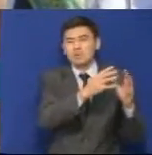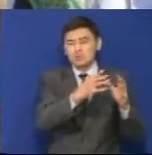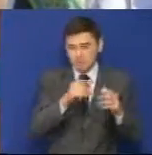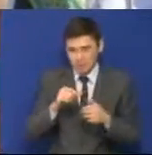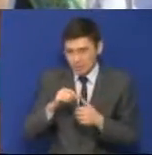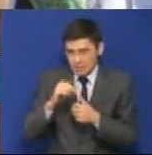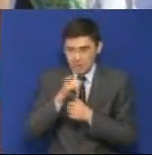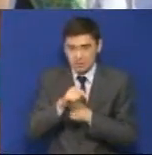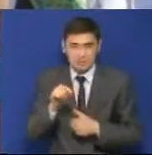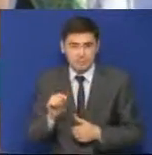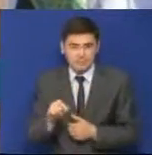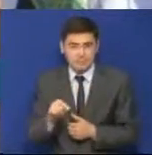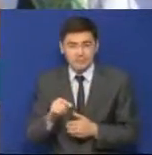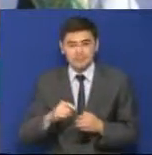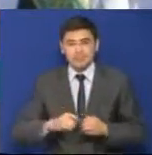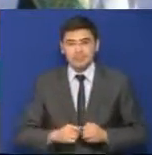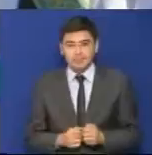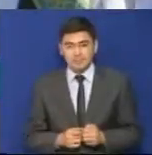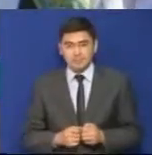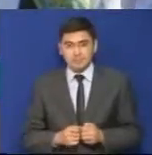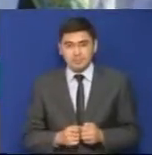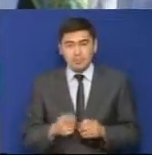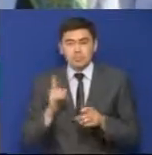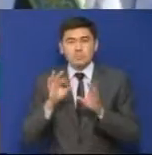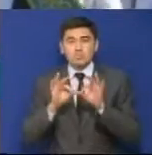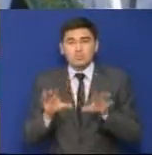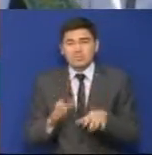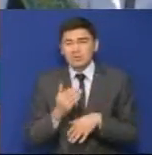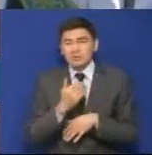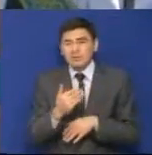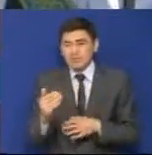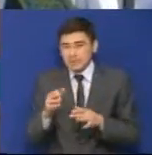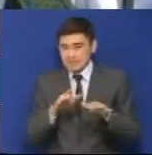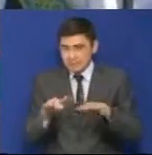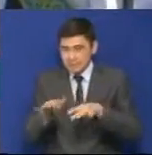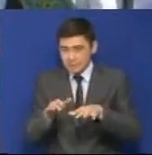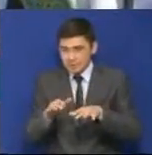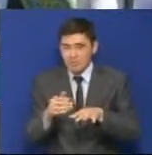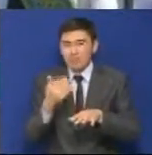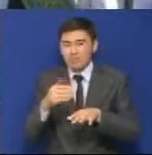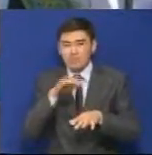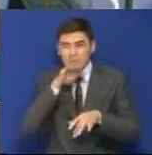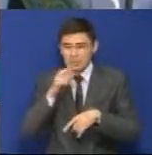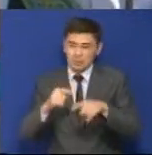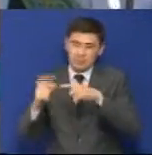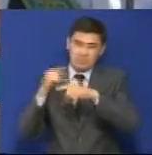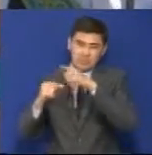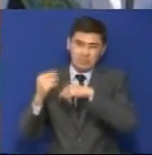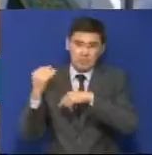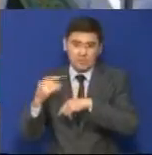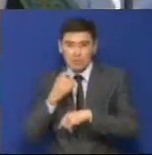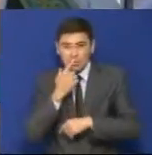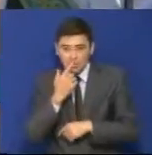төбе жоғары десем, артық айтқаным емес. Неге десеңіз, атаның қаны, ананың